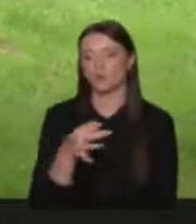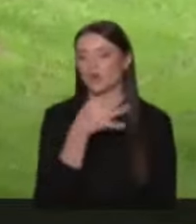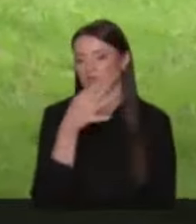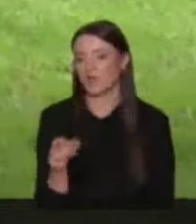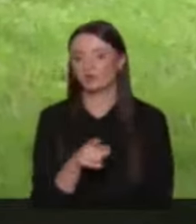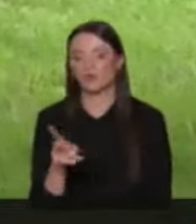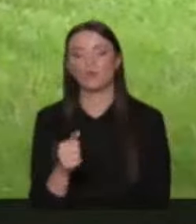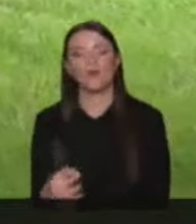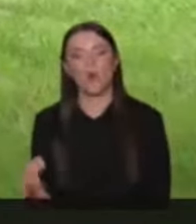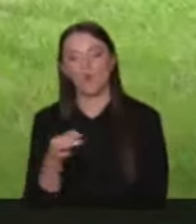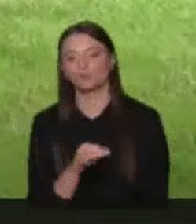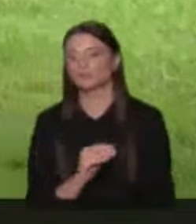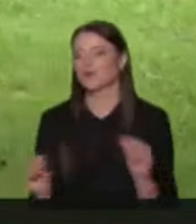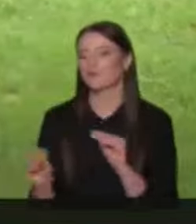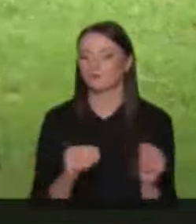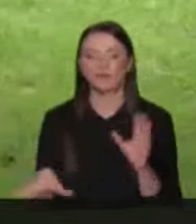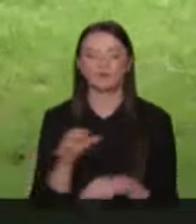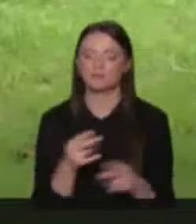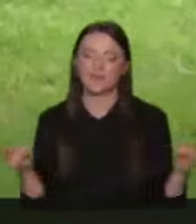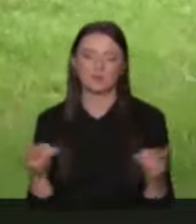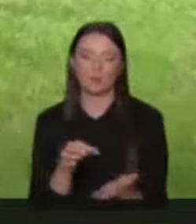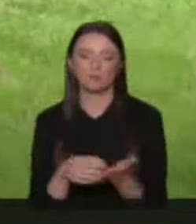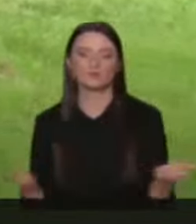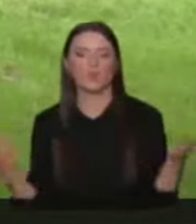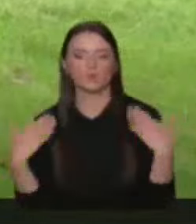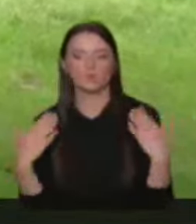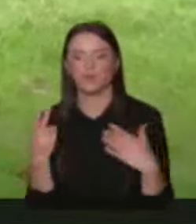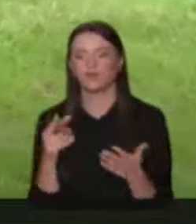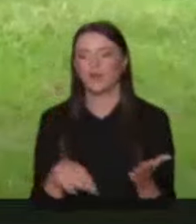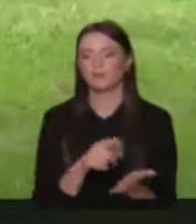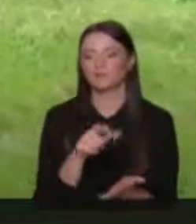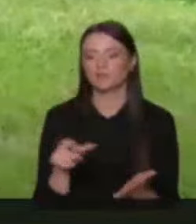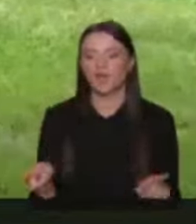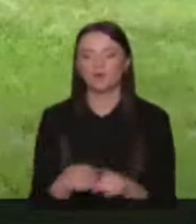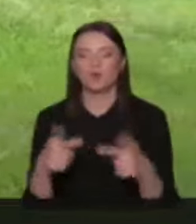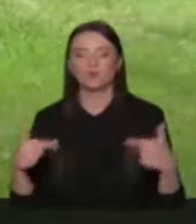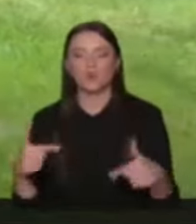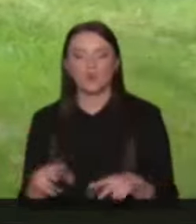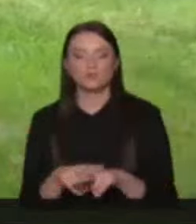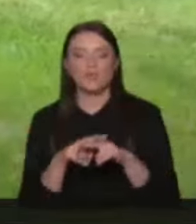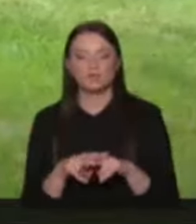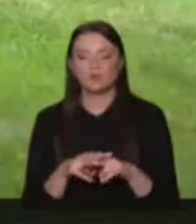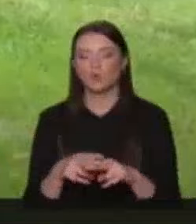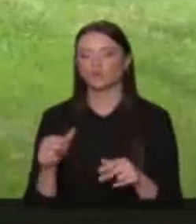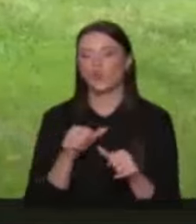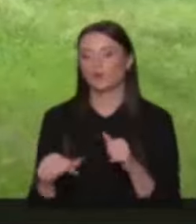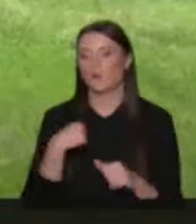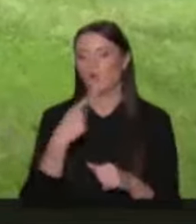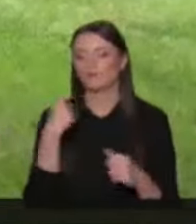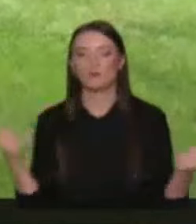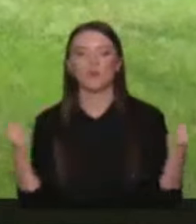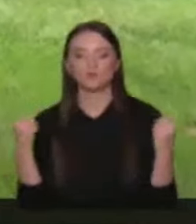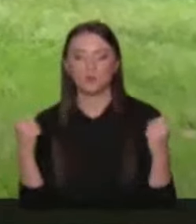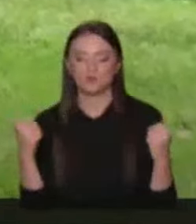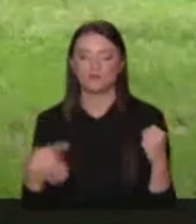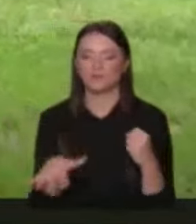на острові облаштовують всі необхідні зони відпочинку для містян, а також гостей столиці. Зокрема, я говорю про спортивний